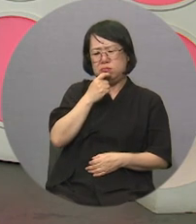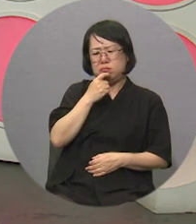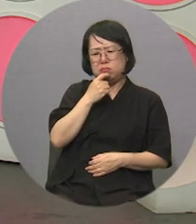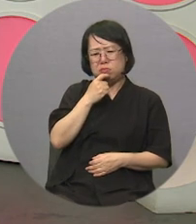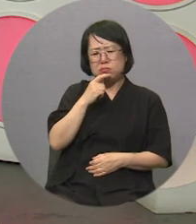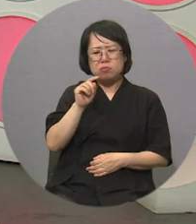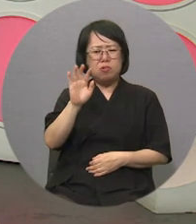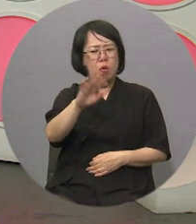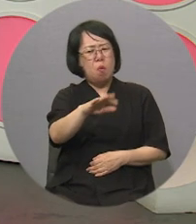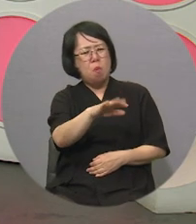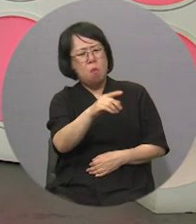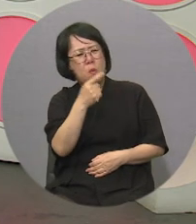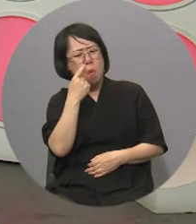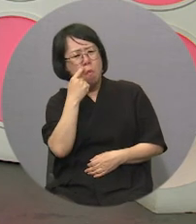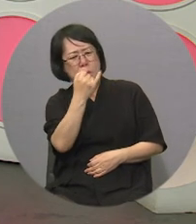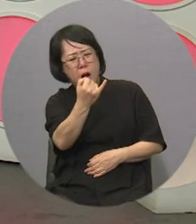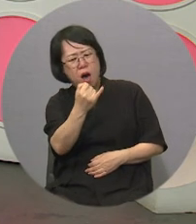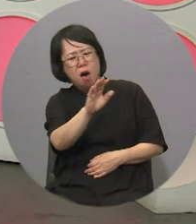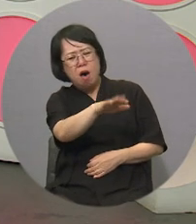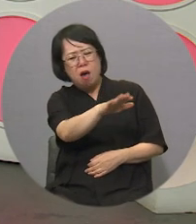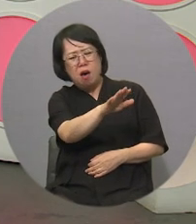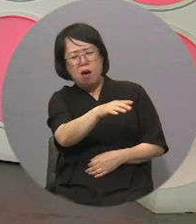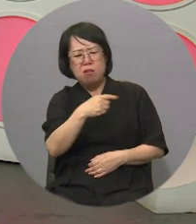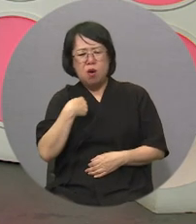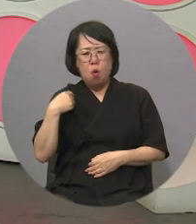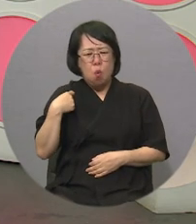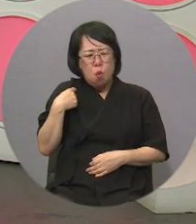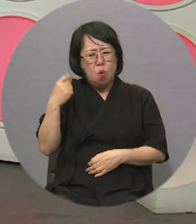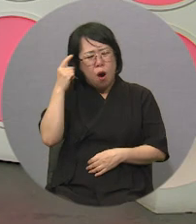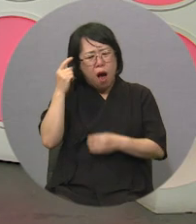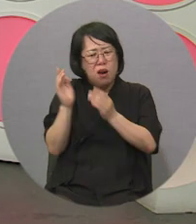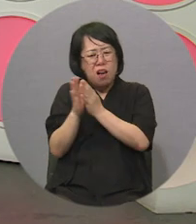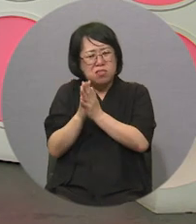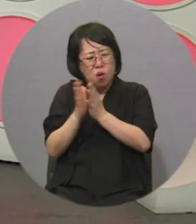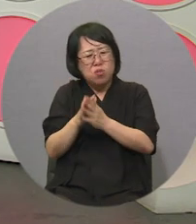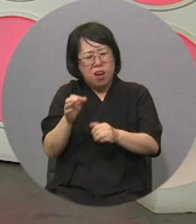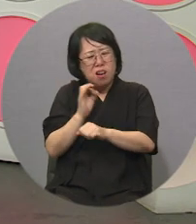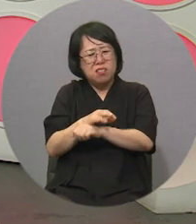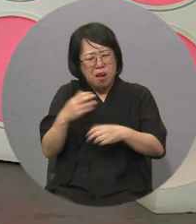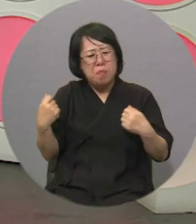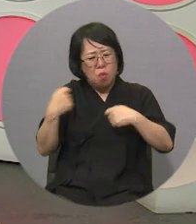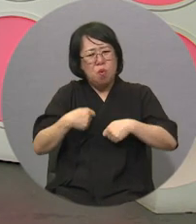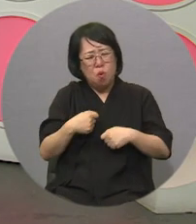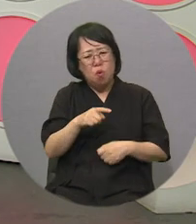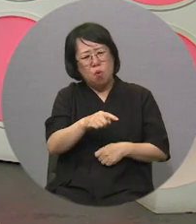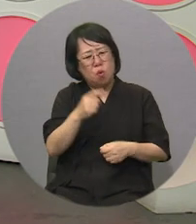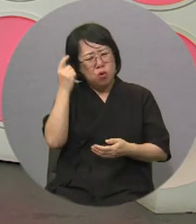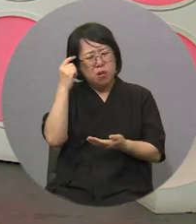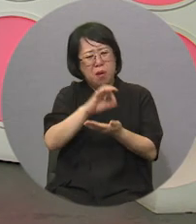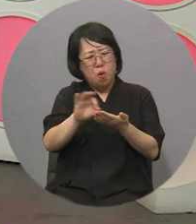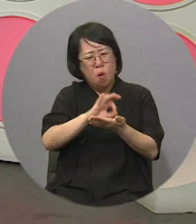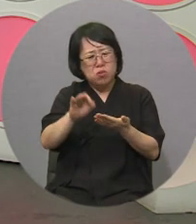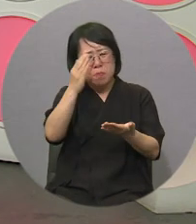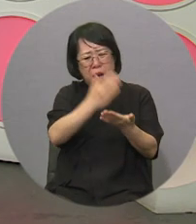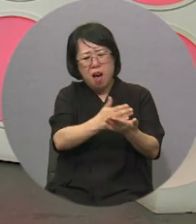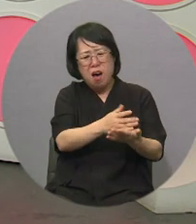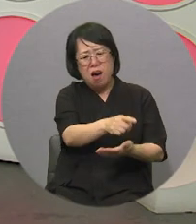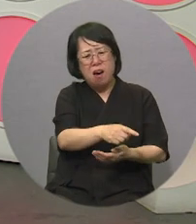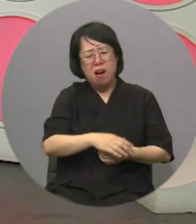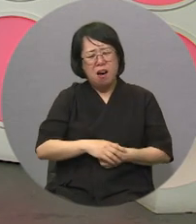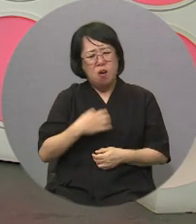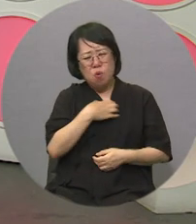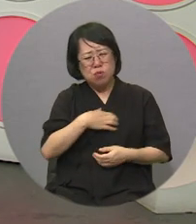걸로 알아서 사 입을테니까 진짜 신경 안 써도 된다니까 라고 대답을 했지만 엄마의